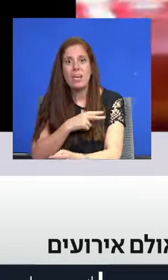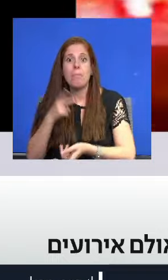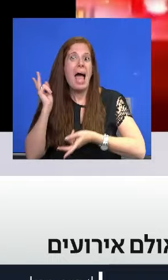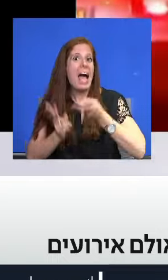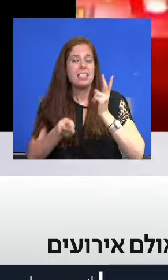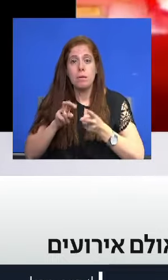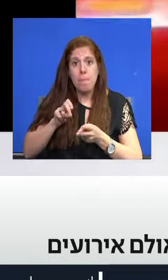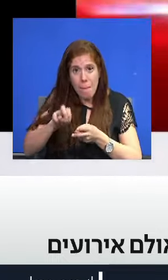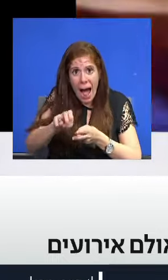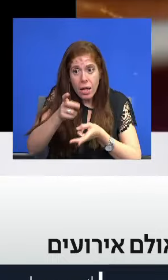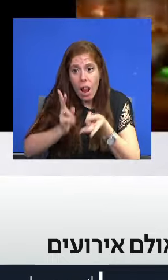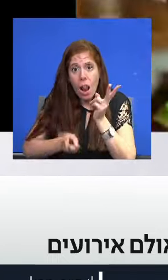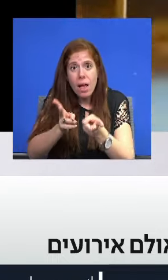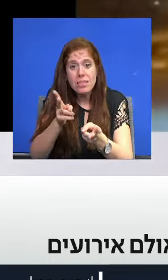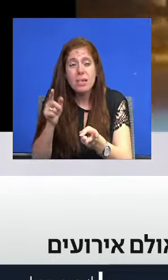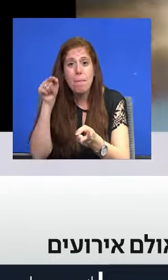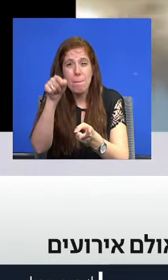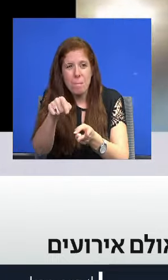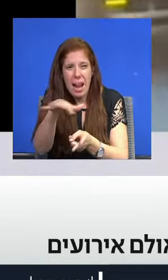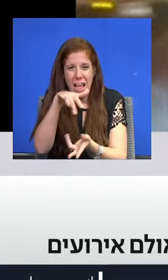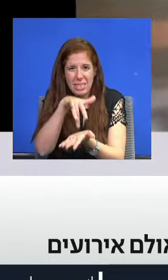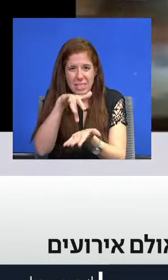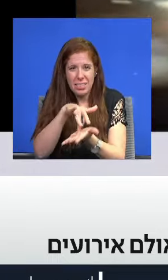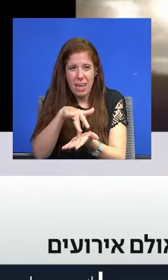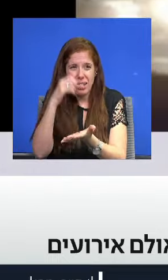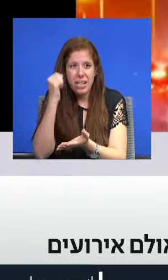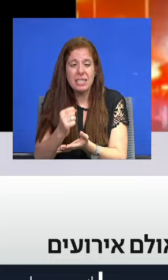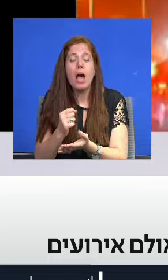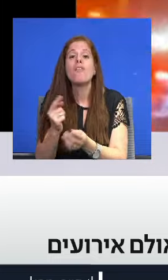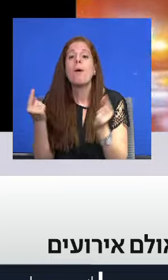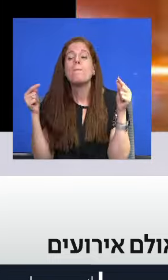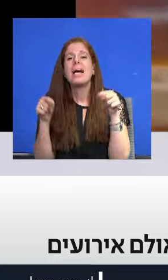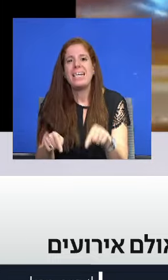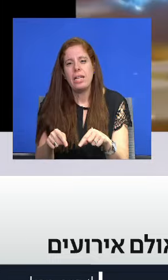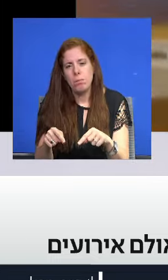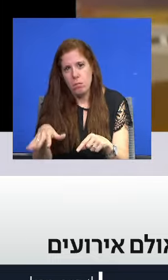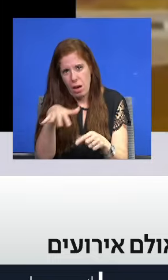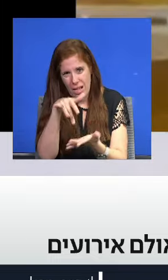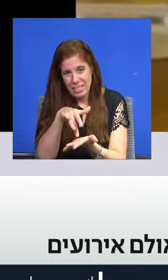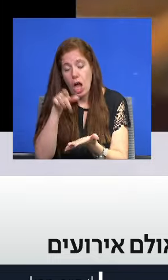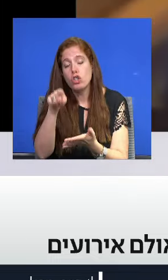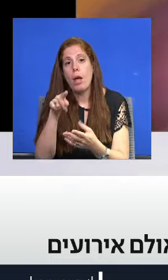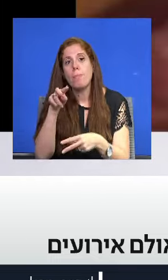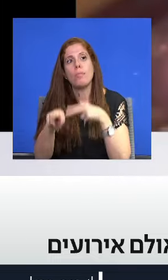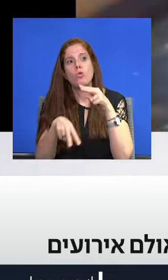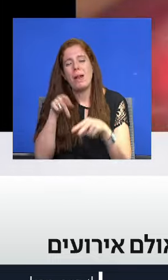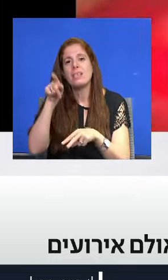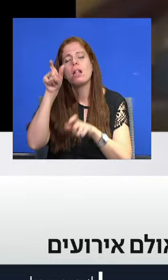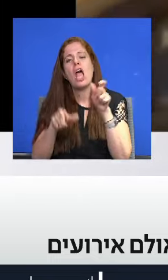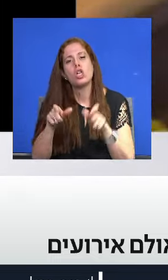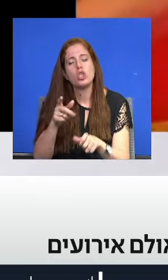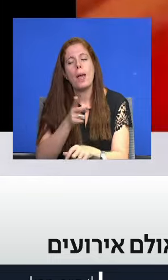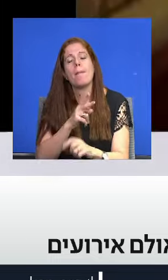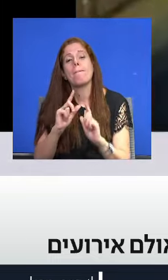אל זירת הרצח, חוצים את הכביש הסואן ומגיעים לזירה, שם היא מטופלת על ידי אנשי מגן דוד